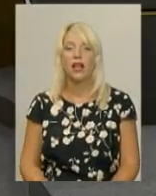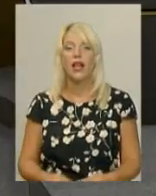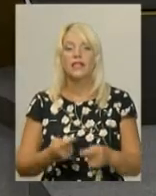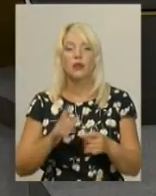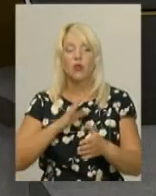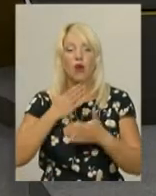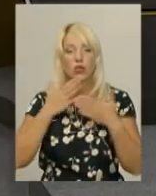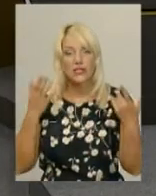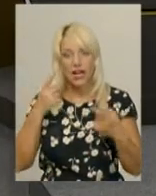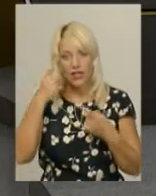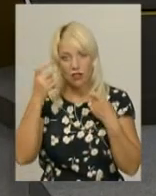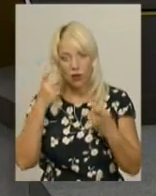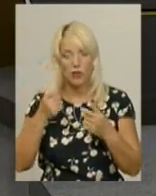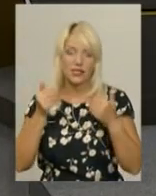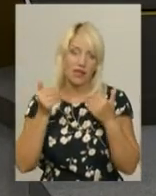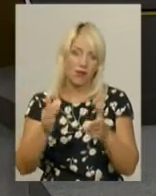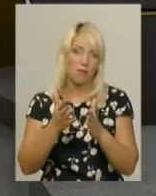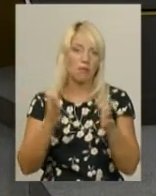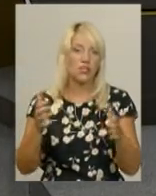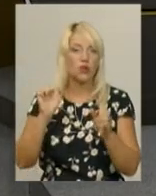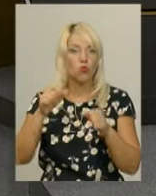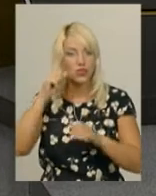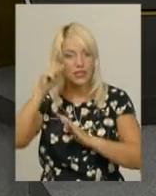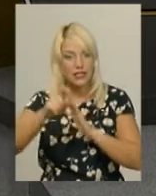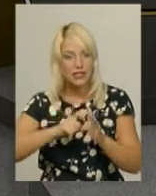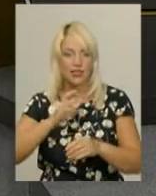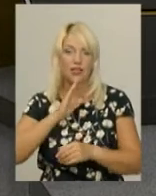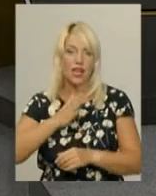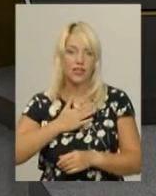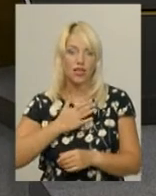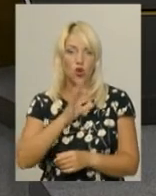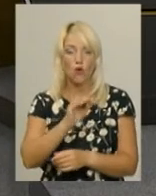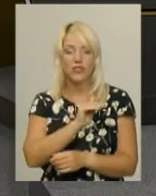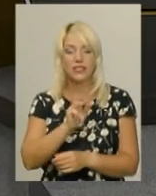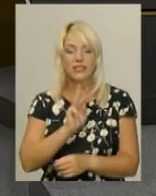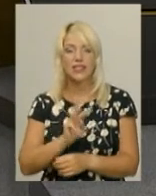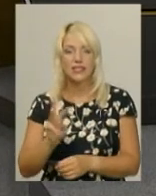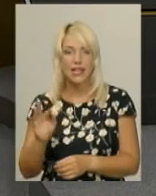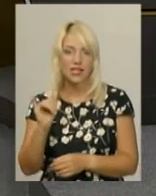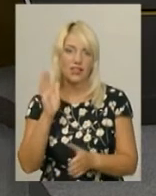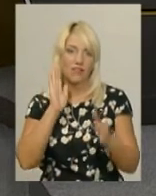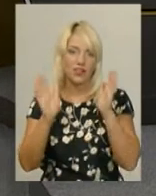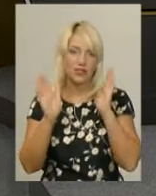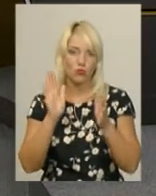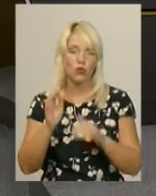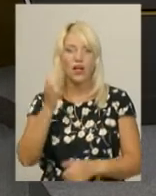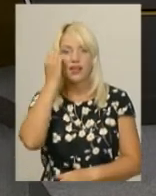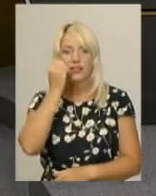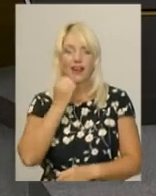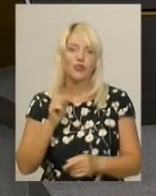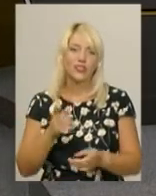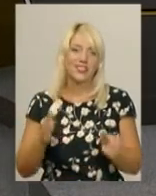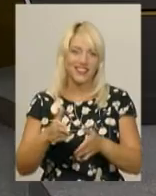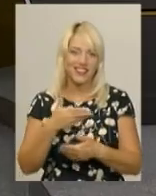Це була остання інформація випуску. Більше ви можете дізнатися на нашому офіційному сайті та на сторінці у Фейсбук. Дякуємо, що